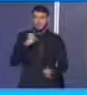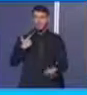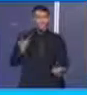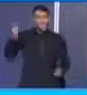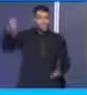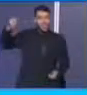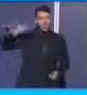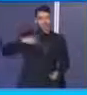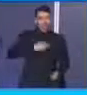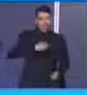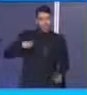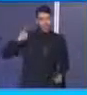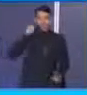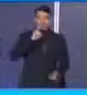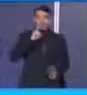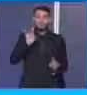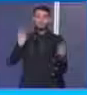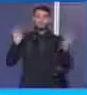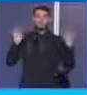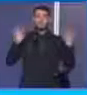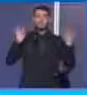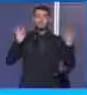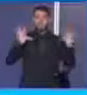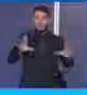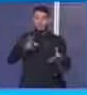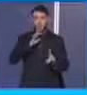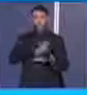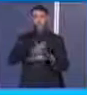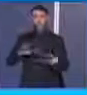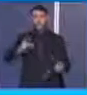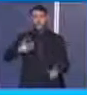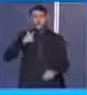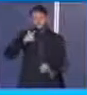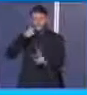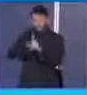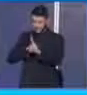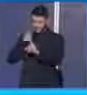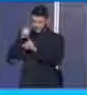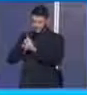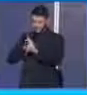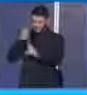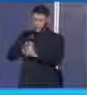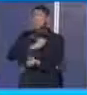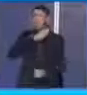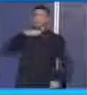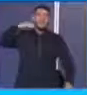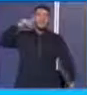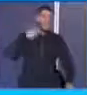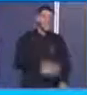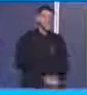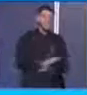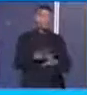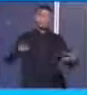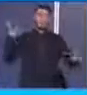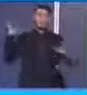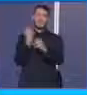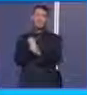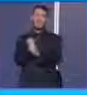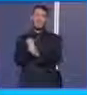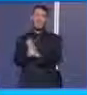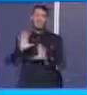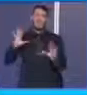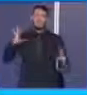χαριστεί. Όσα κατακτήσαμε, αν και αυτονόητα, τα έχουμε κερδίσει με αγώνες και θυσίες. Όμως